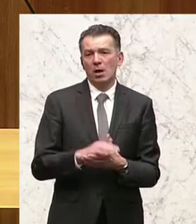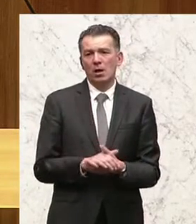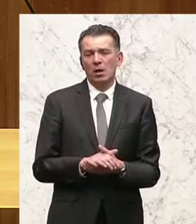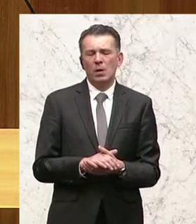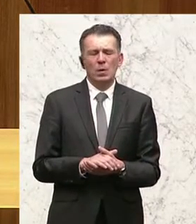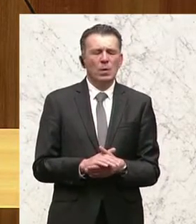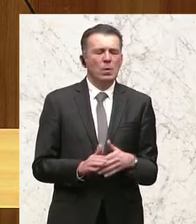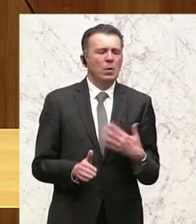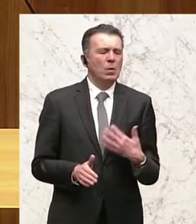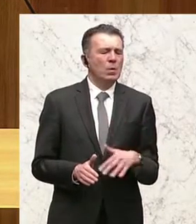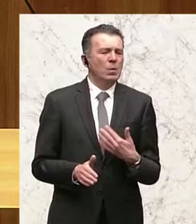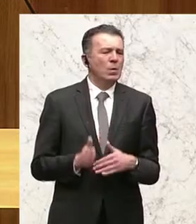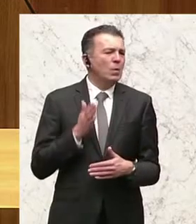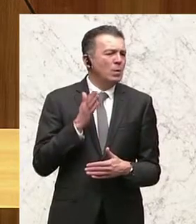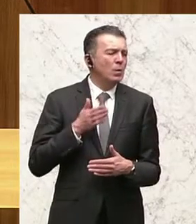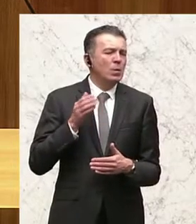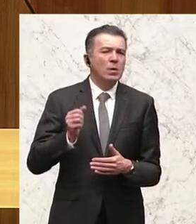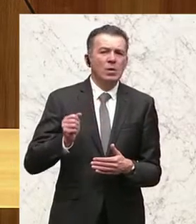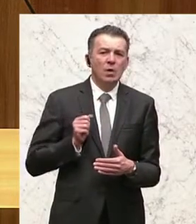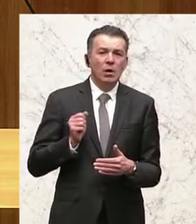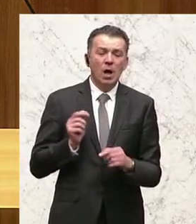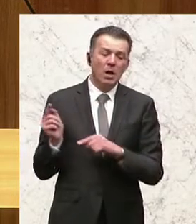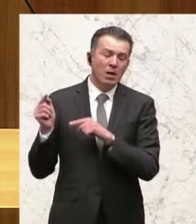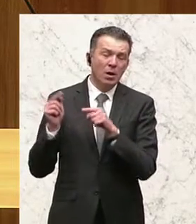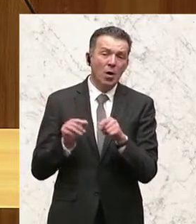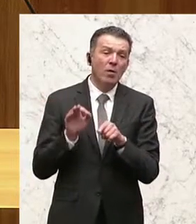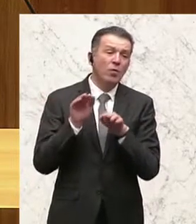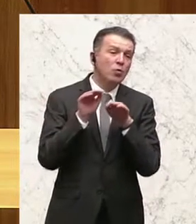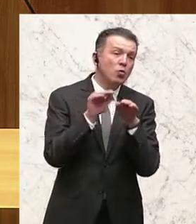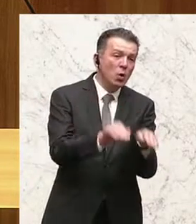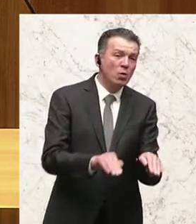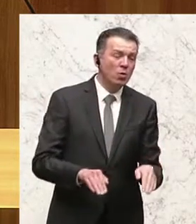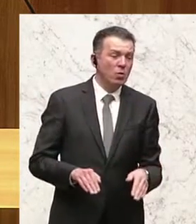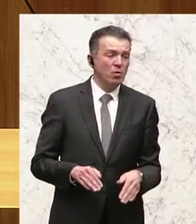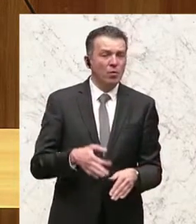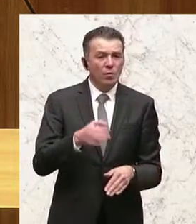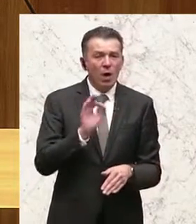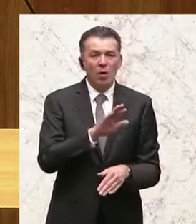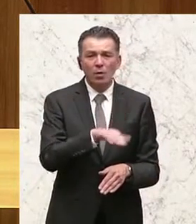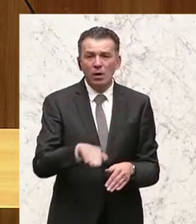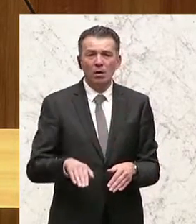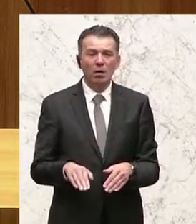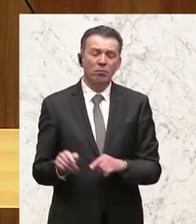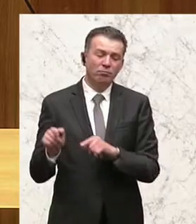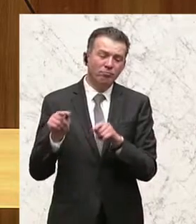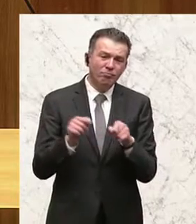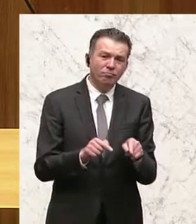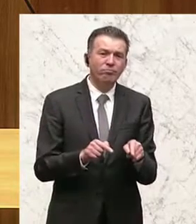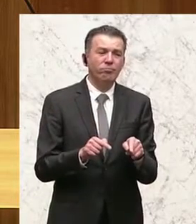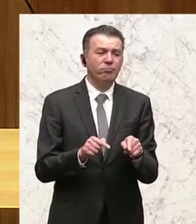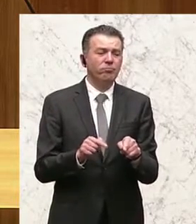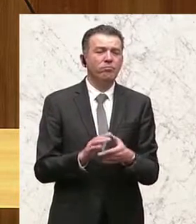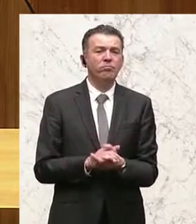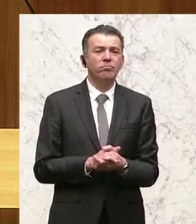wirklich schändlich, wenn Soldaten, die zum Schutz für Frauen und Kindern in die